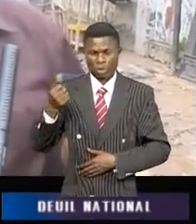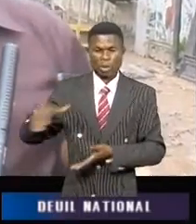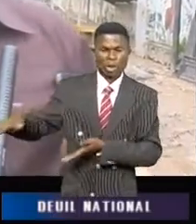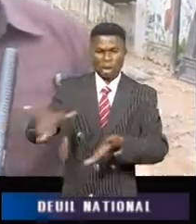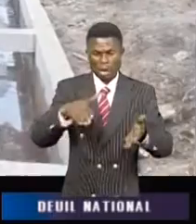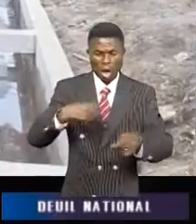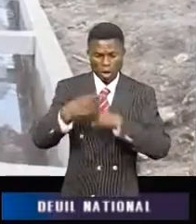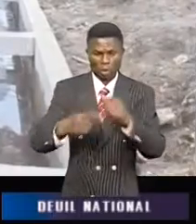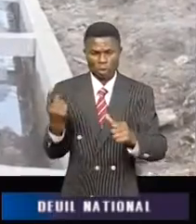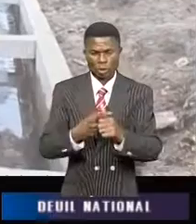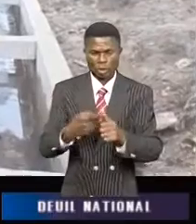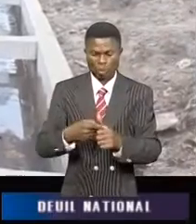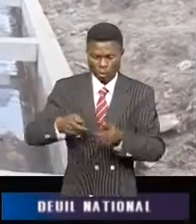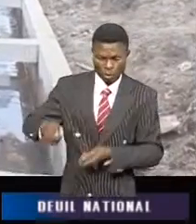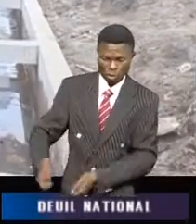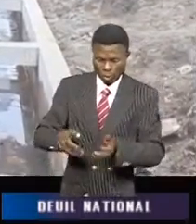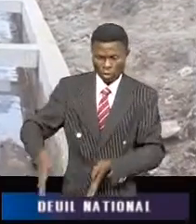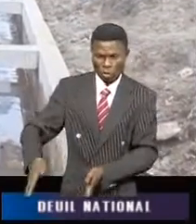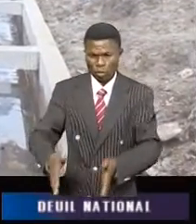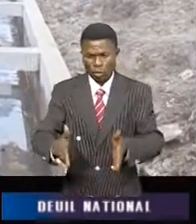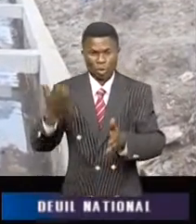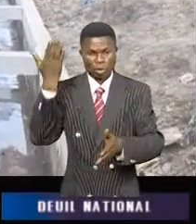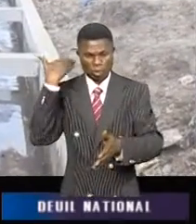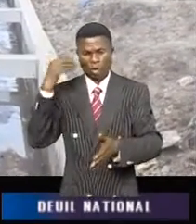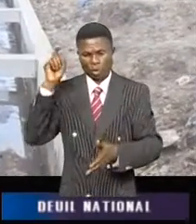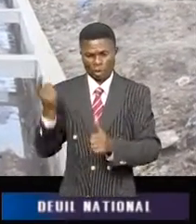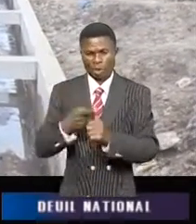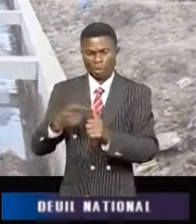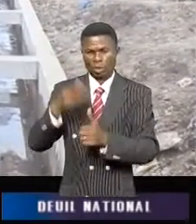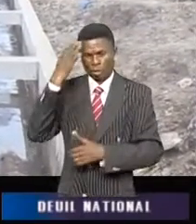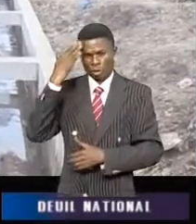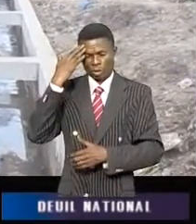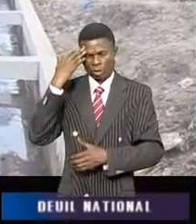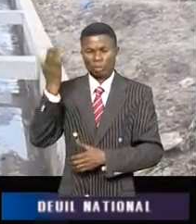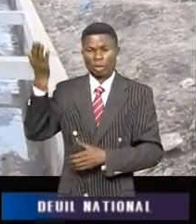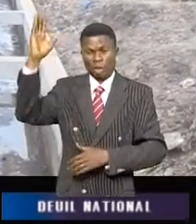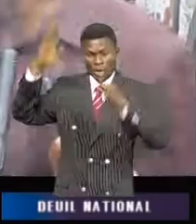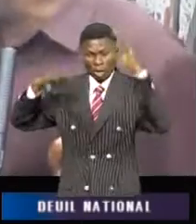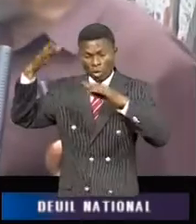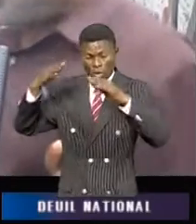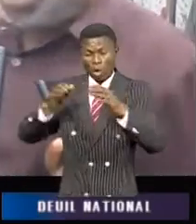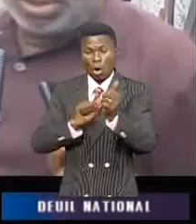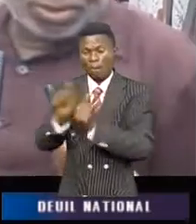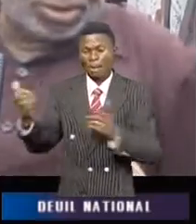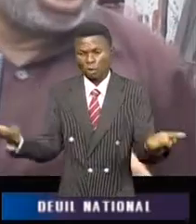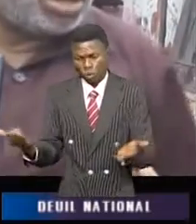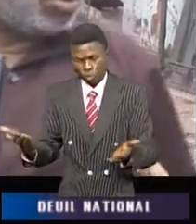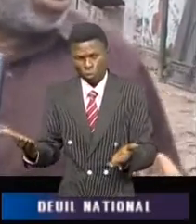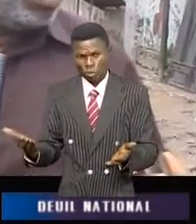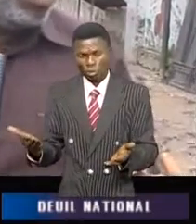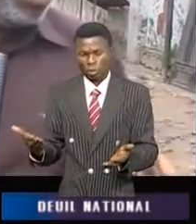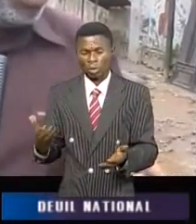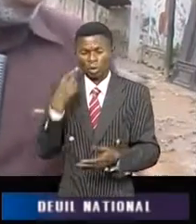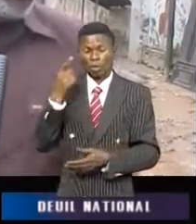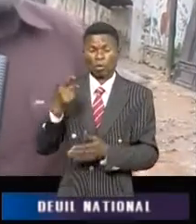nous commençons par le grand niveau. Pourquoi ? Parce que nous devons savoir la pluie quand il tombe, regarde tout cela, comme vous voyez derrière